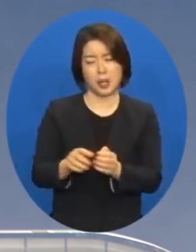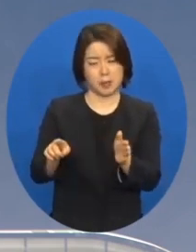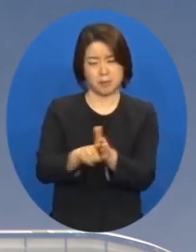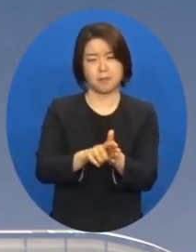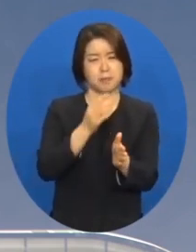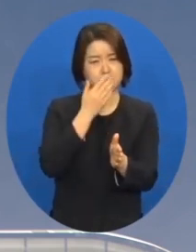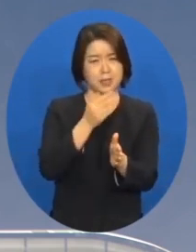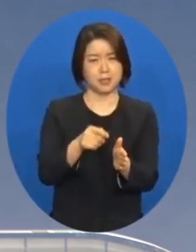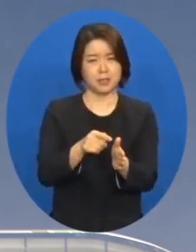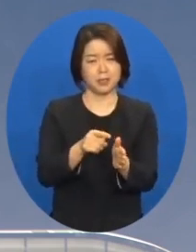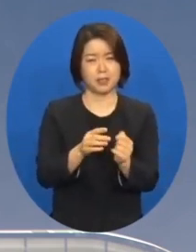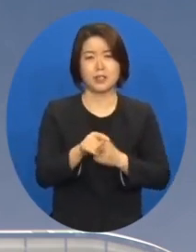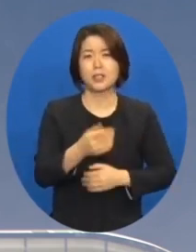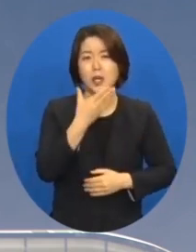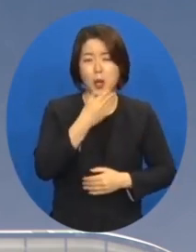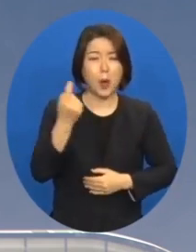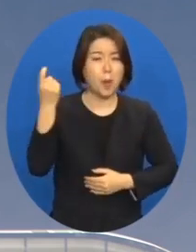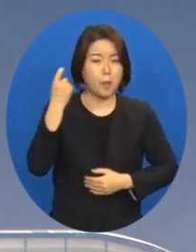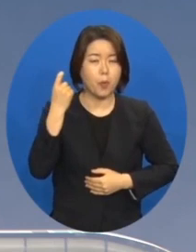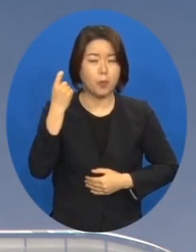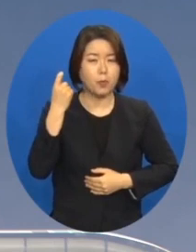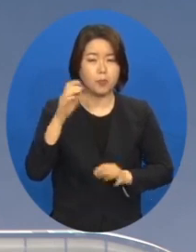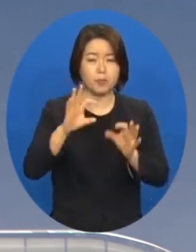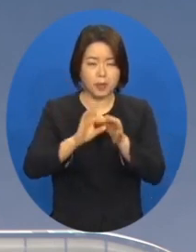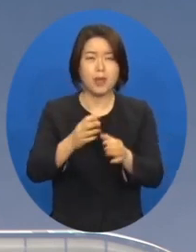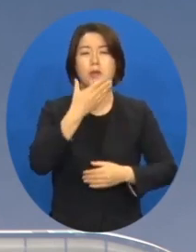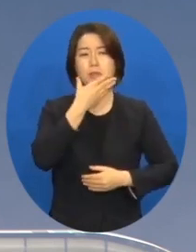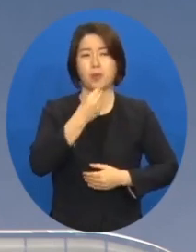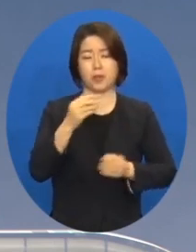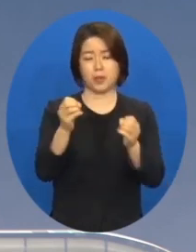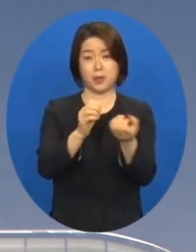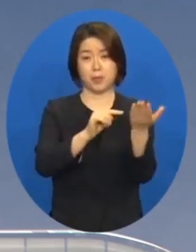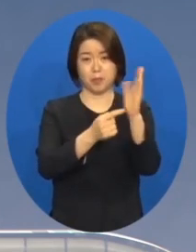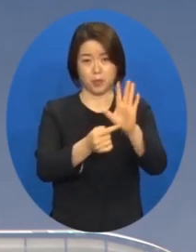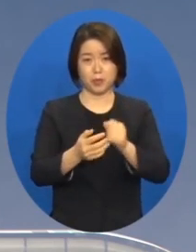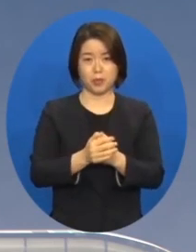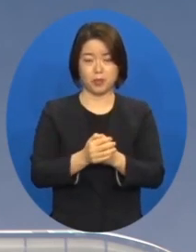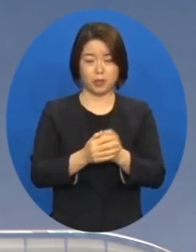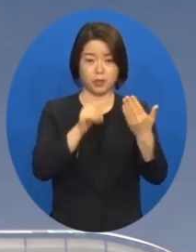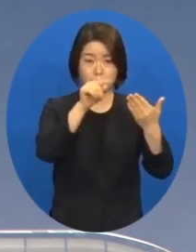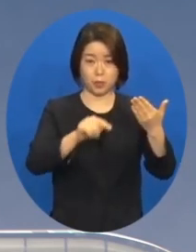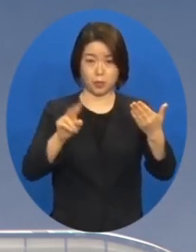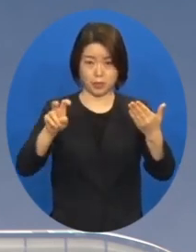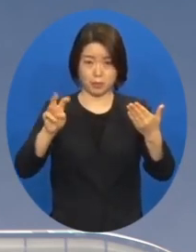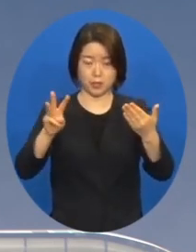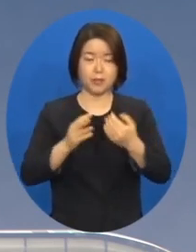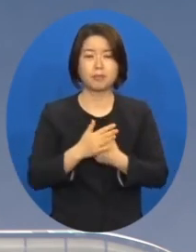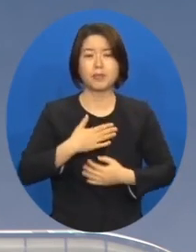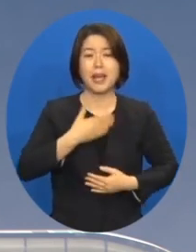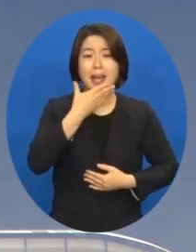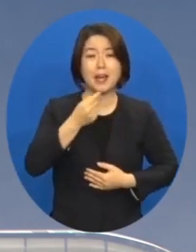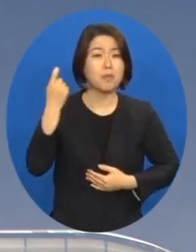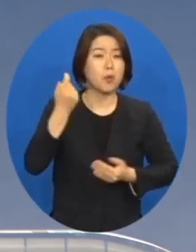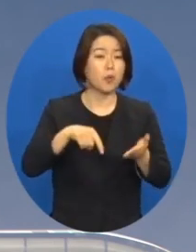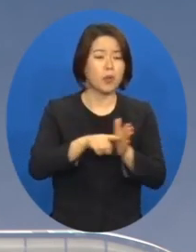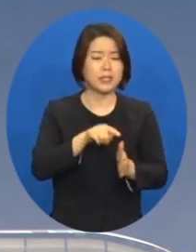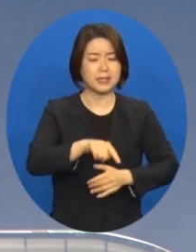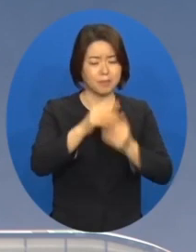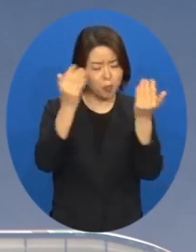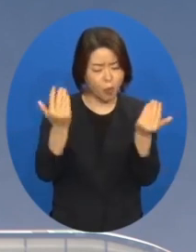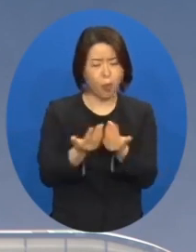믿었습니다. 이것을 복음의 복이라고 그렇게 표현을 했습니다. 23절에 나는 복음을 위하여 이 모든 일을 하고